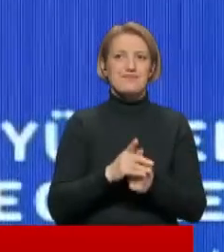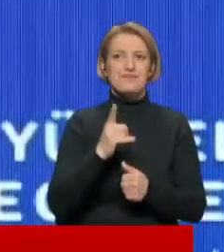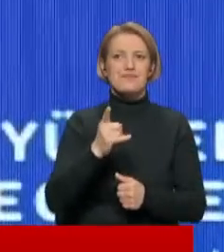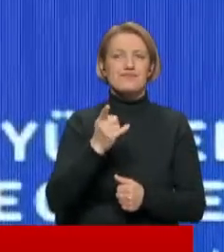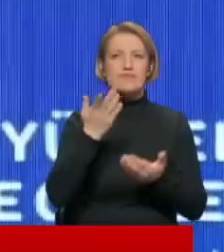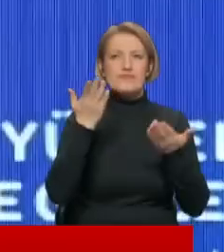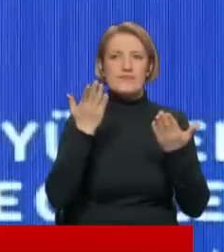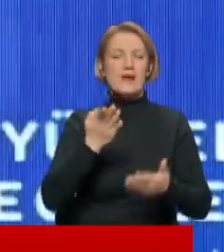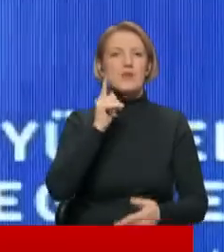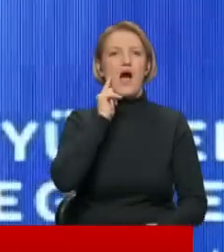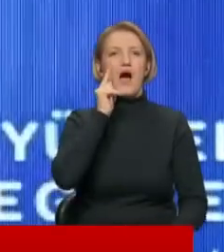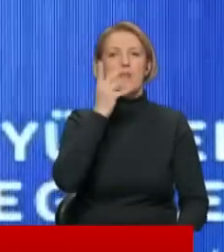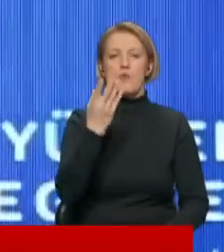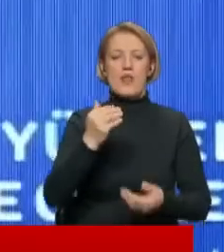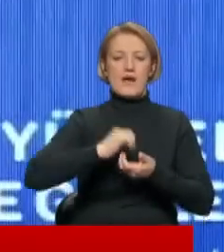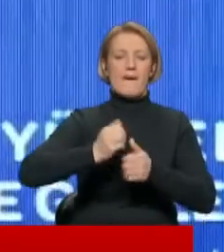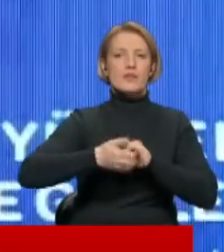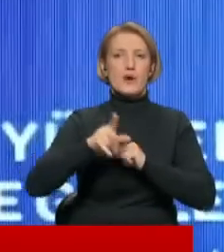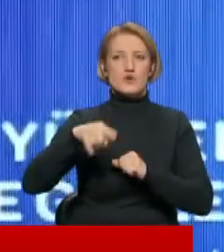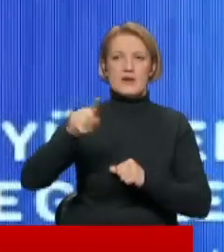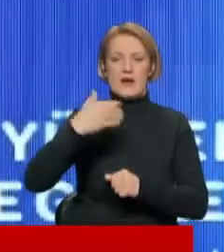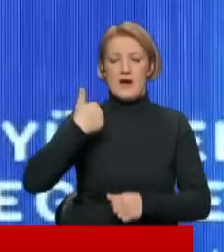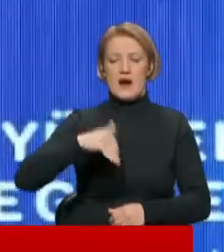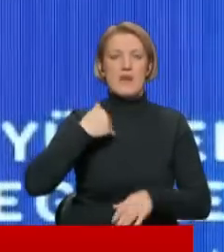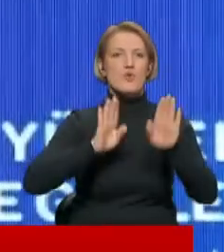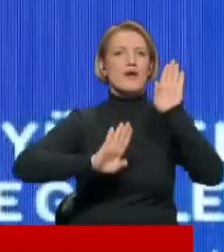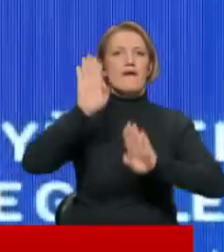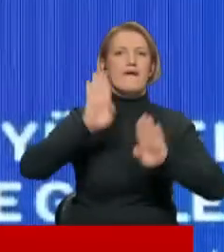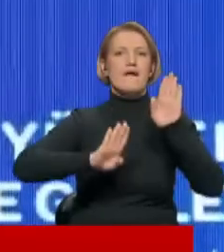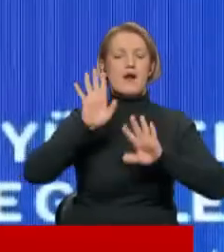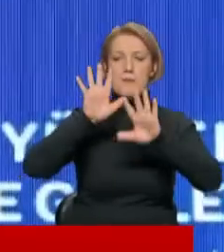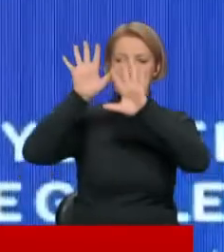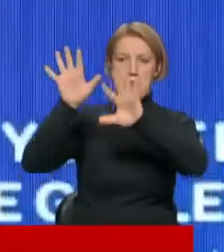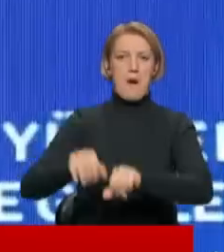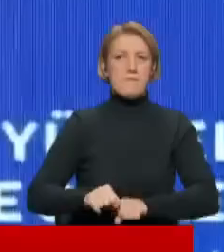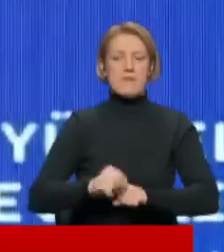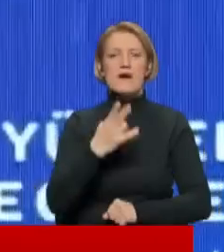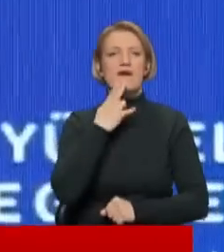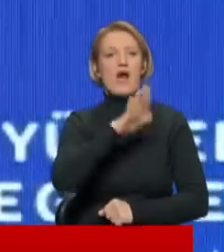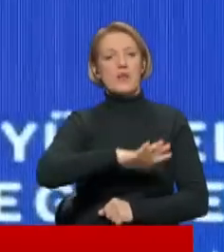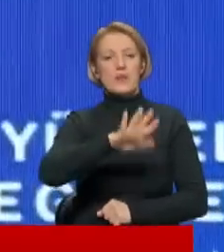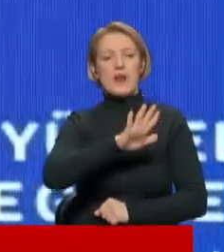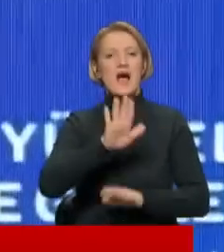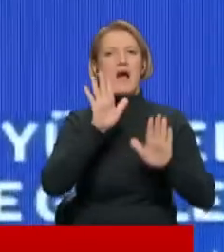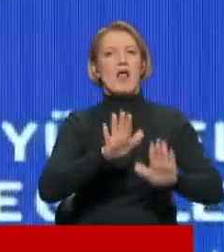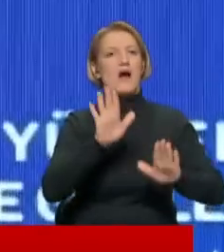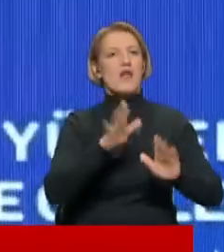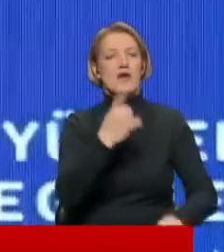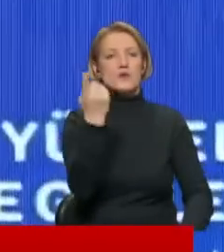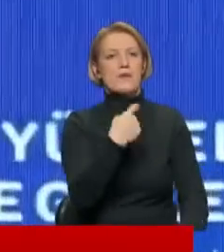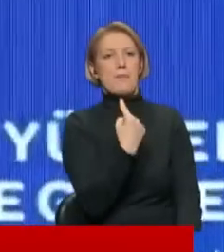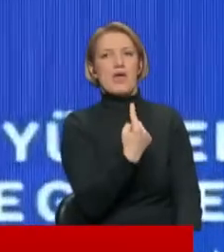makbul adam olan yandaşlar kamu ihalelerine çökmüş kadınlara da Kala kala